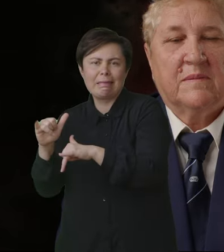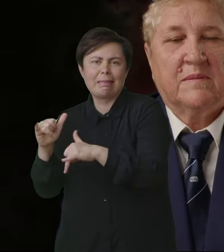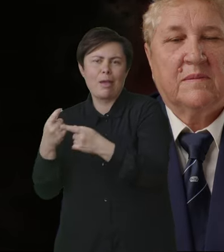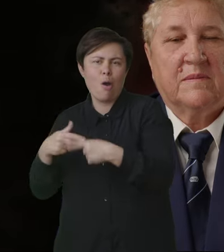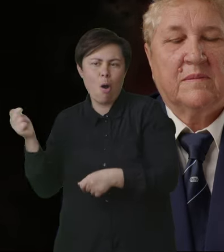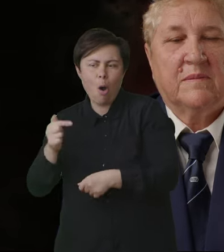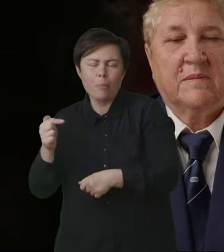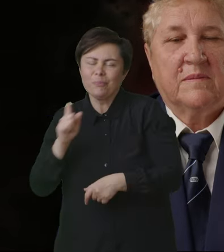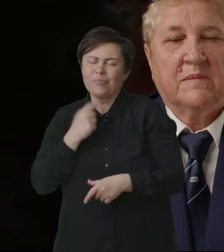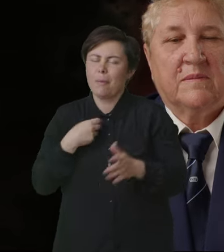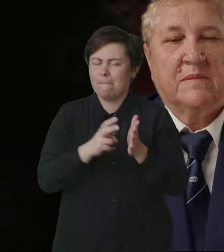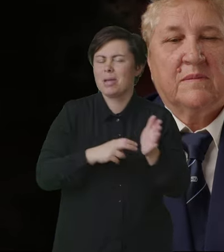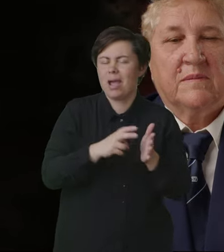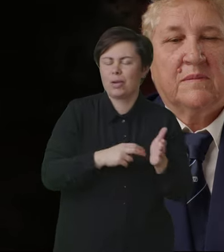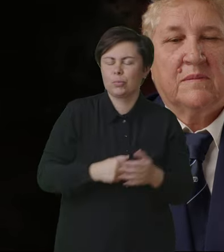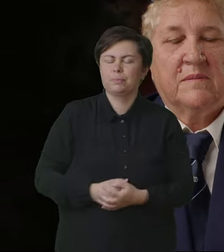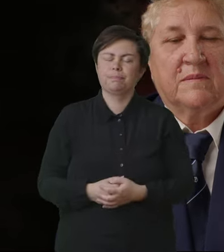bardzo brakuje.